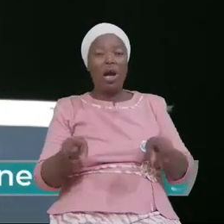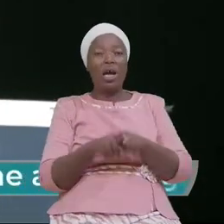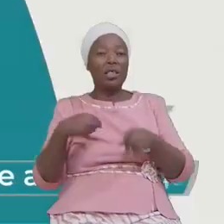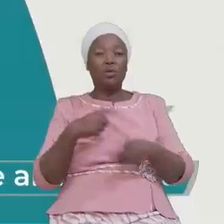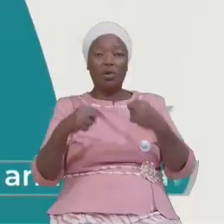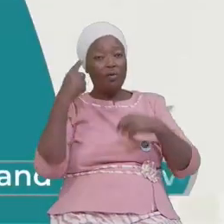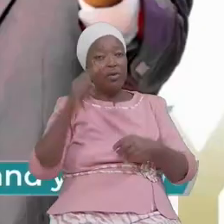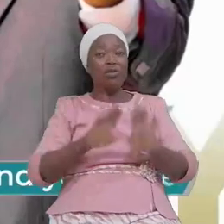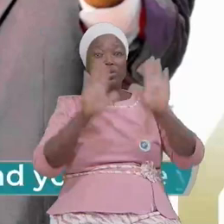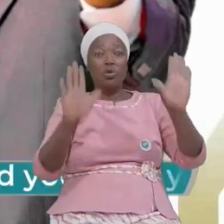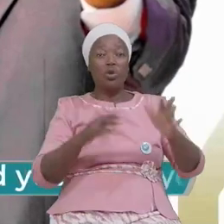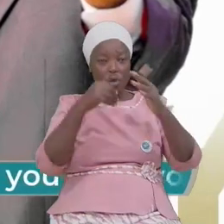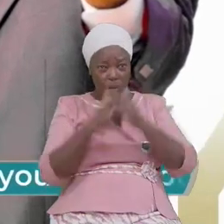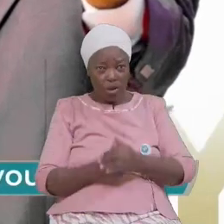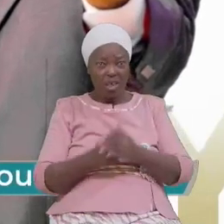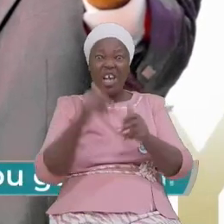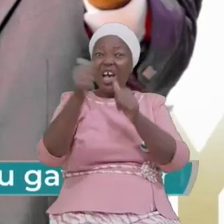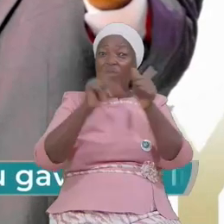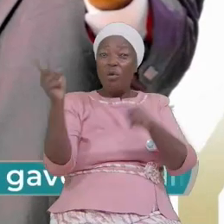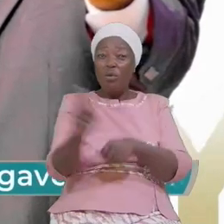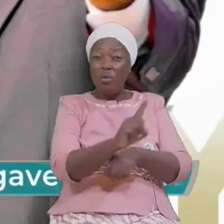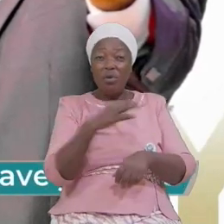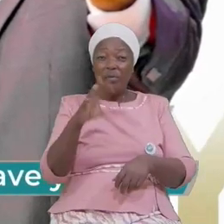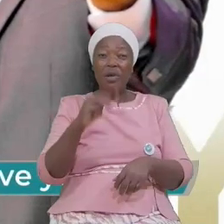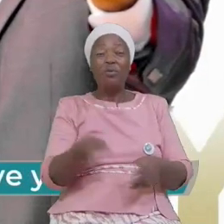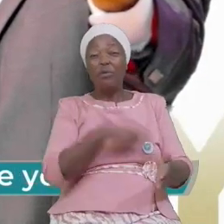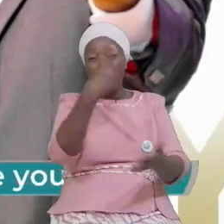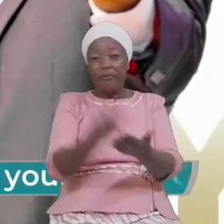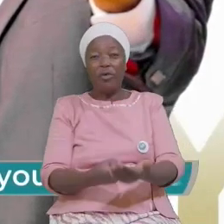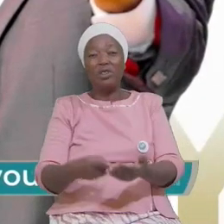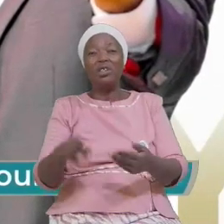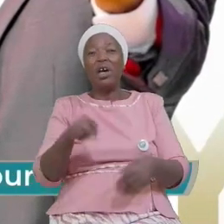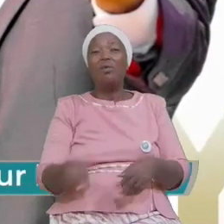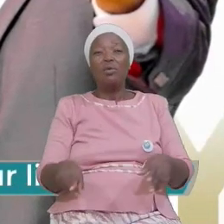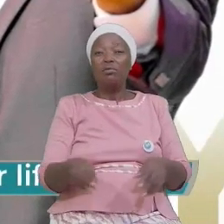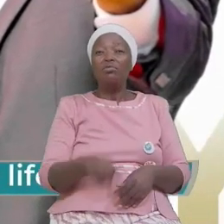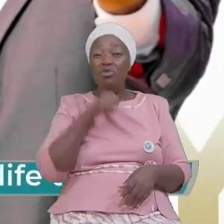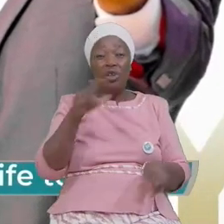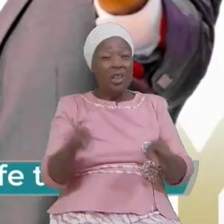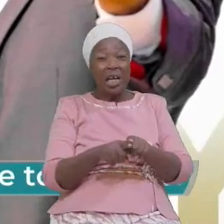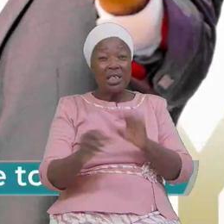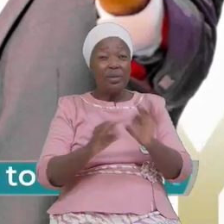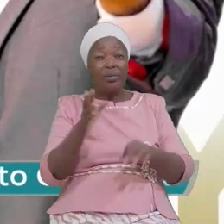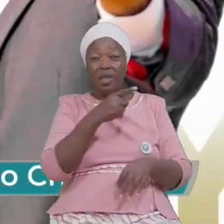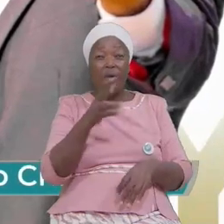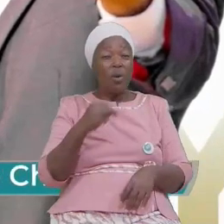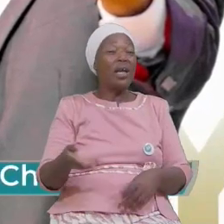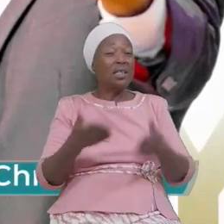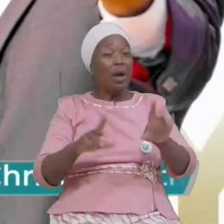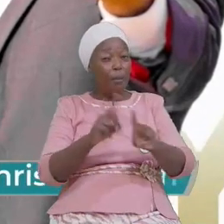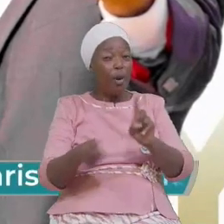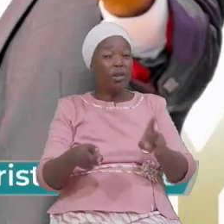dominicale, tout va tomber, non pas comme raide mort, mais tout